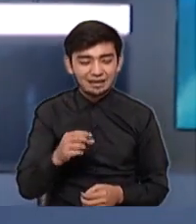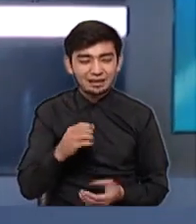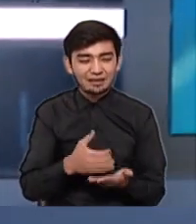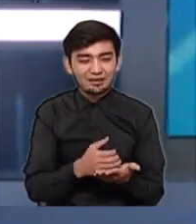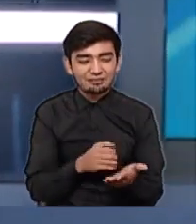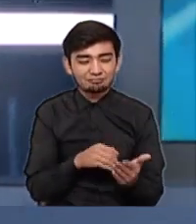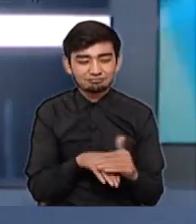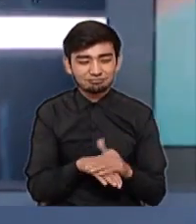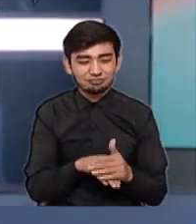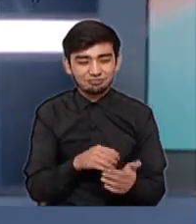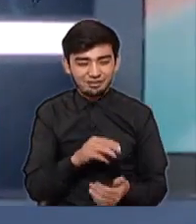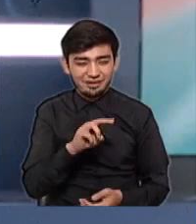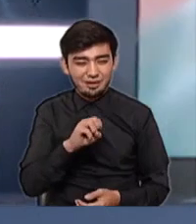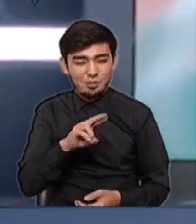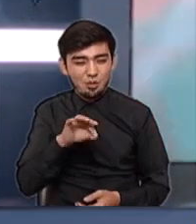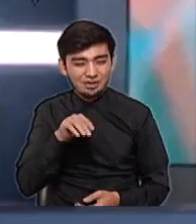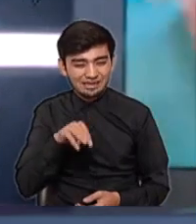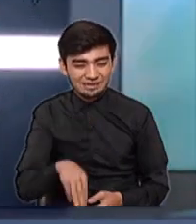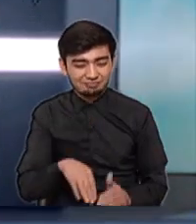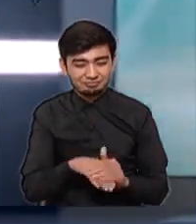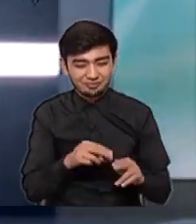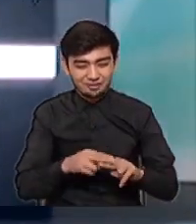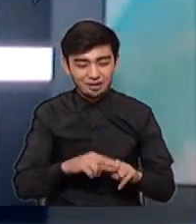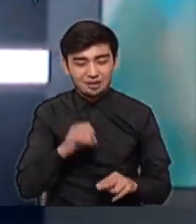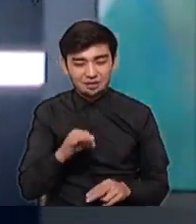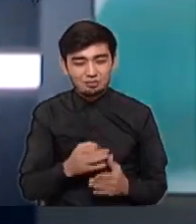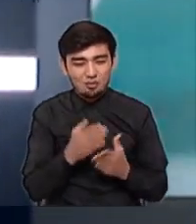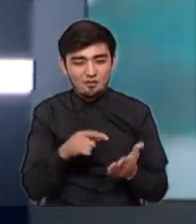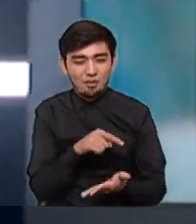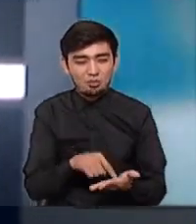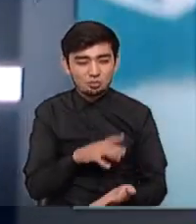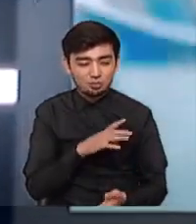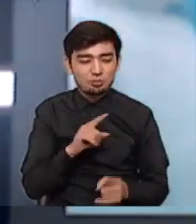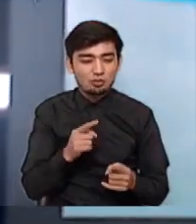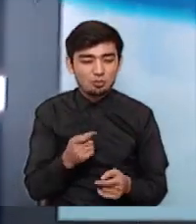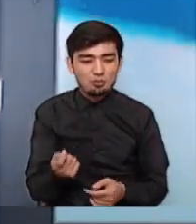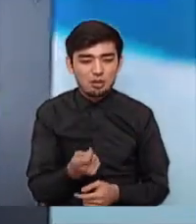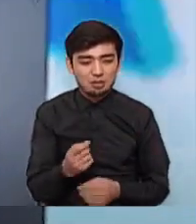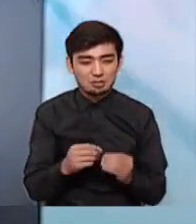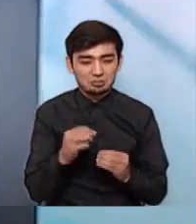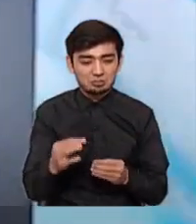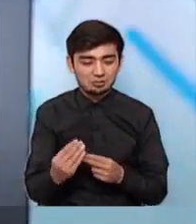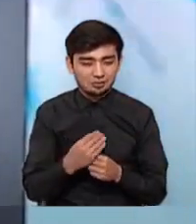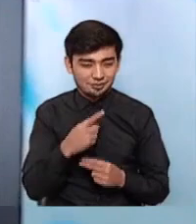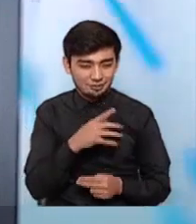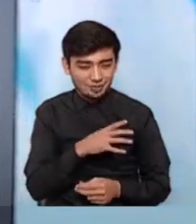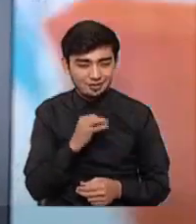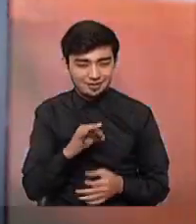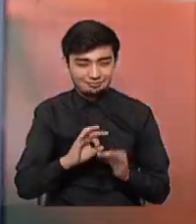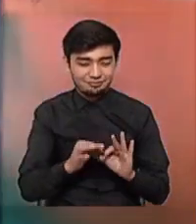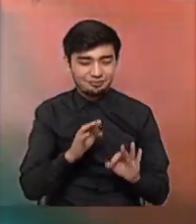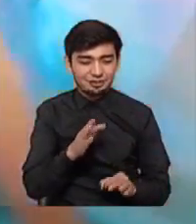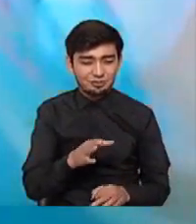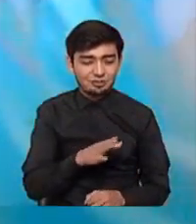большинство граждан деньги уже получили и многие задались вопросом почему так мало Людмила батюшкина расскажет